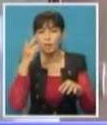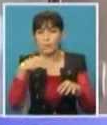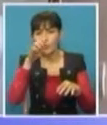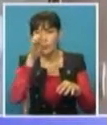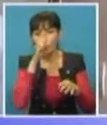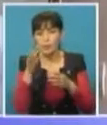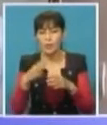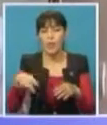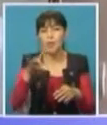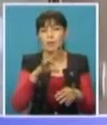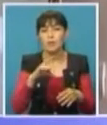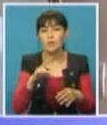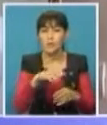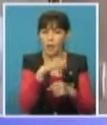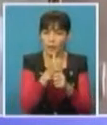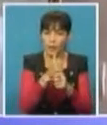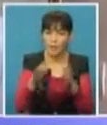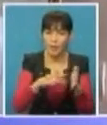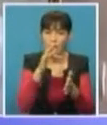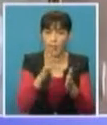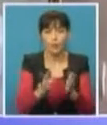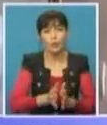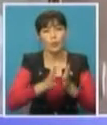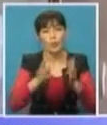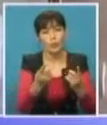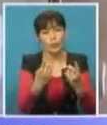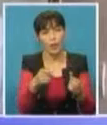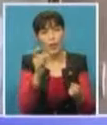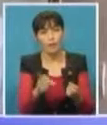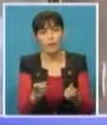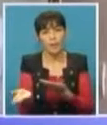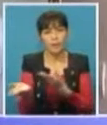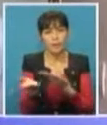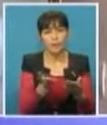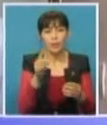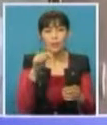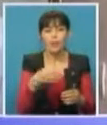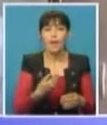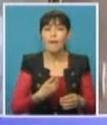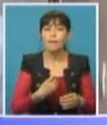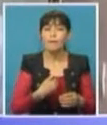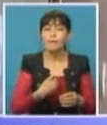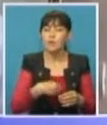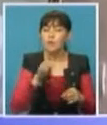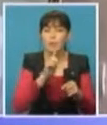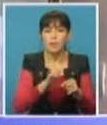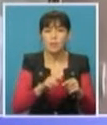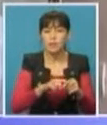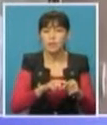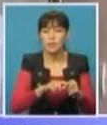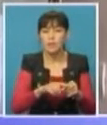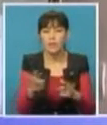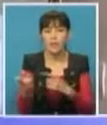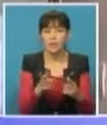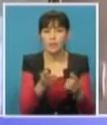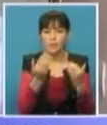де республикалық маңызды қалалардан үлкен кісілер келе жатыр. Соған біз қазір өте қызу дайындықтамыз. Қазіргі